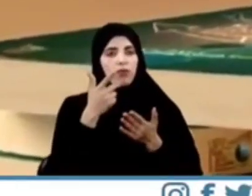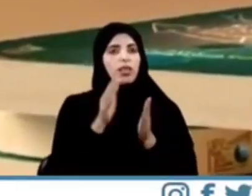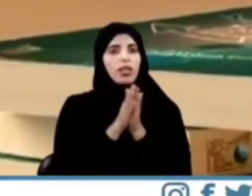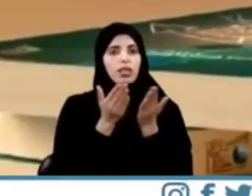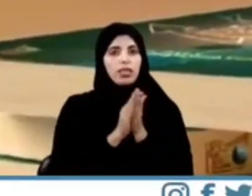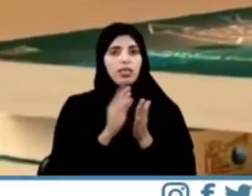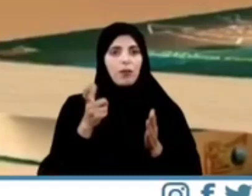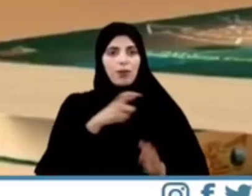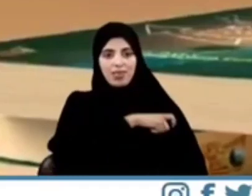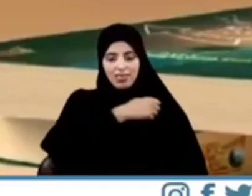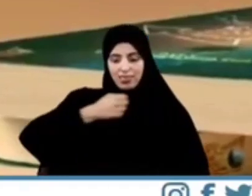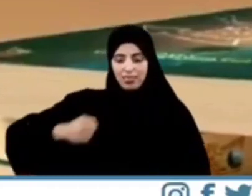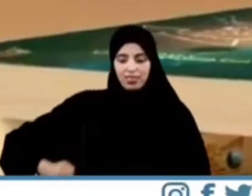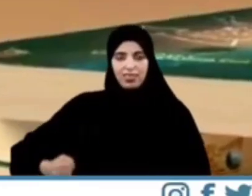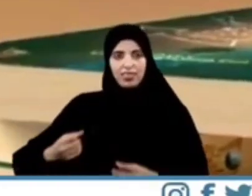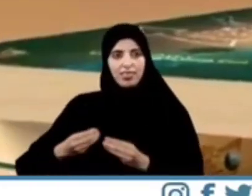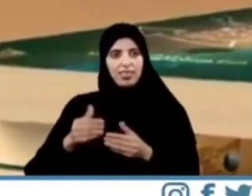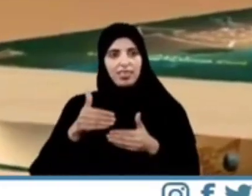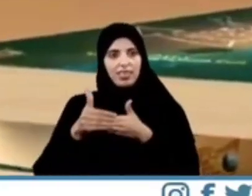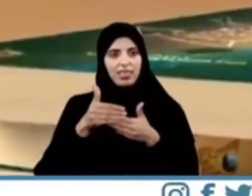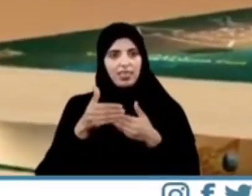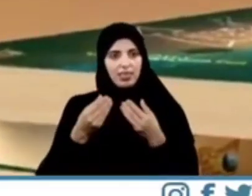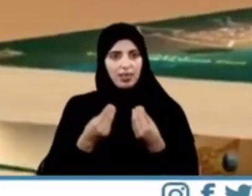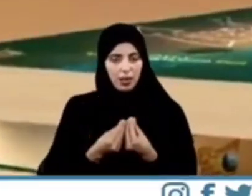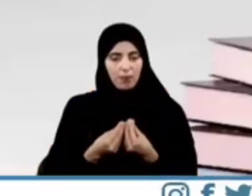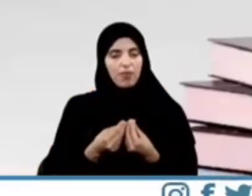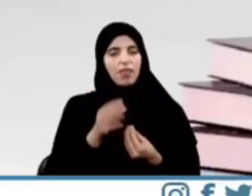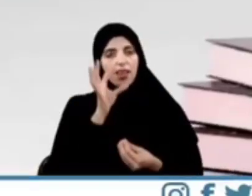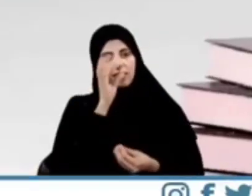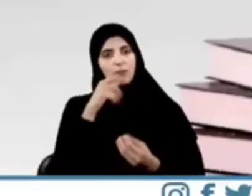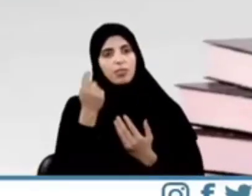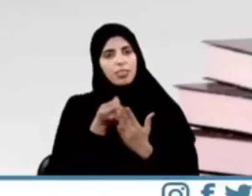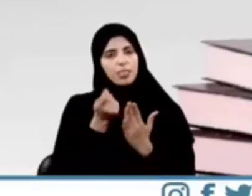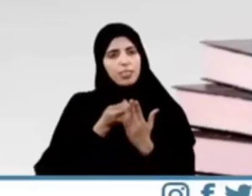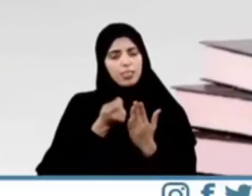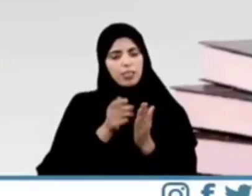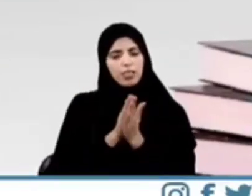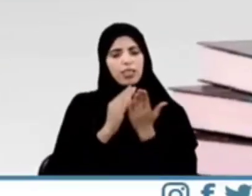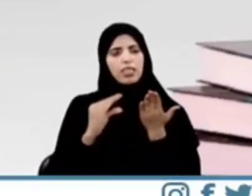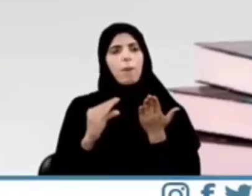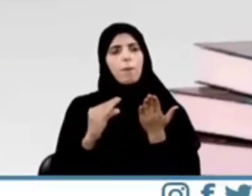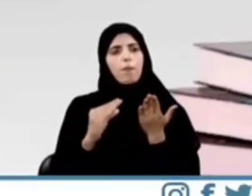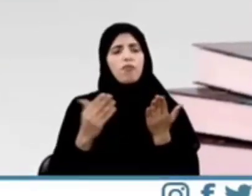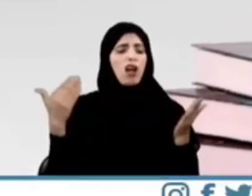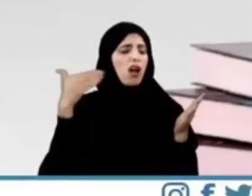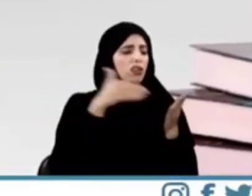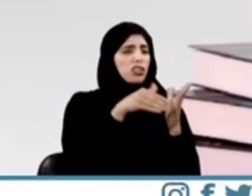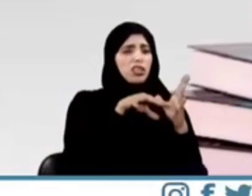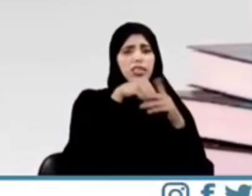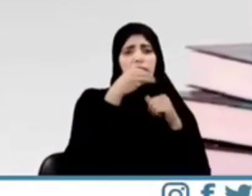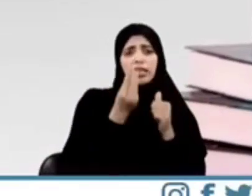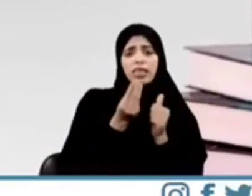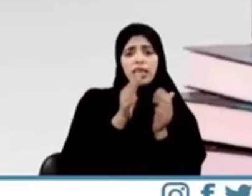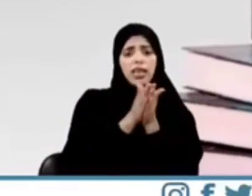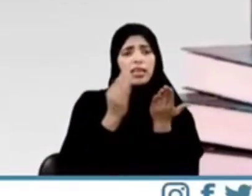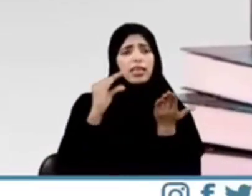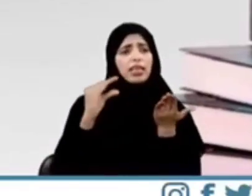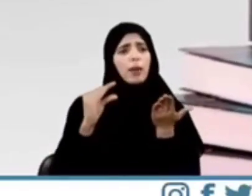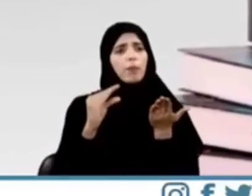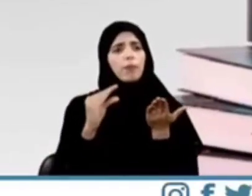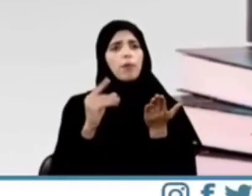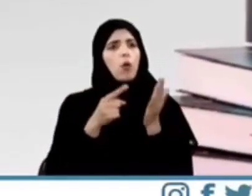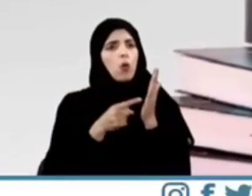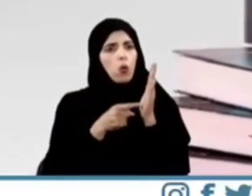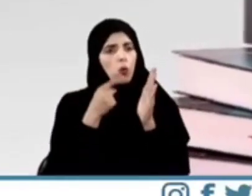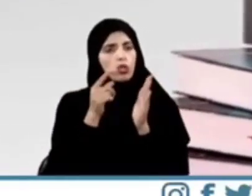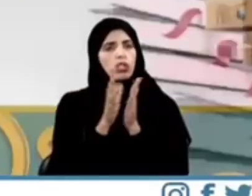أربط الأحزمة مع الأخ بدر الوئيبي. نعم. فدائما أحب أن أذكر. فهو في النهاية في هنا أول